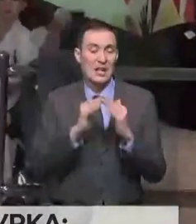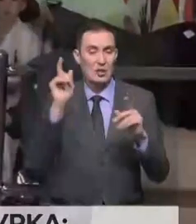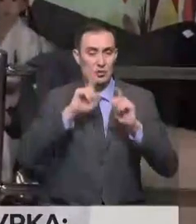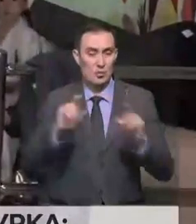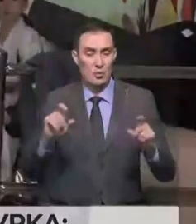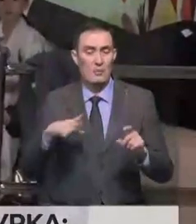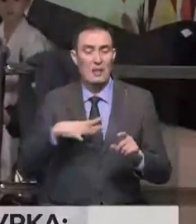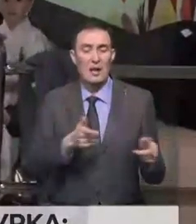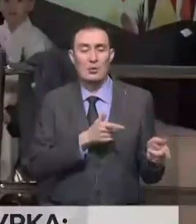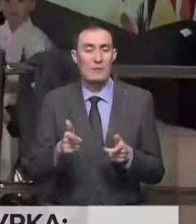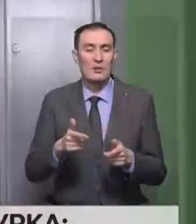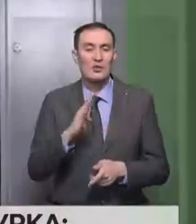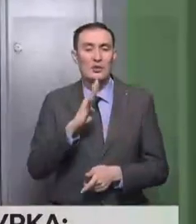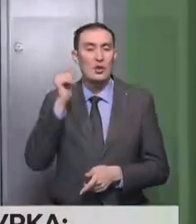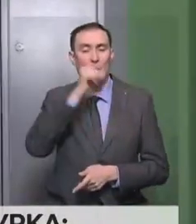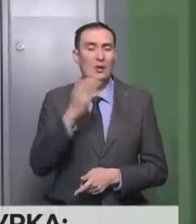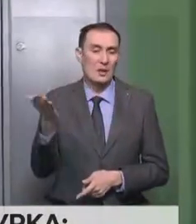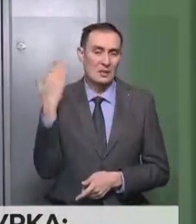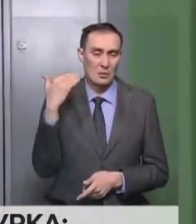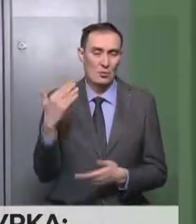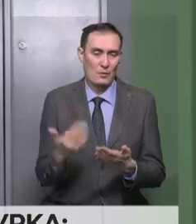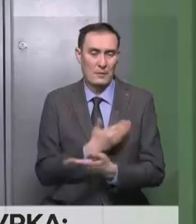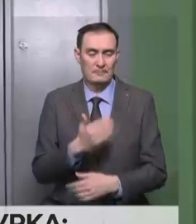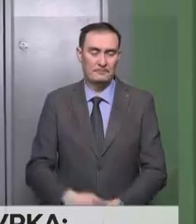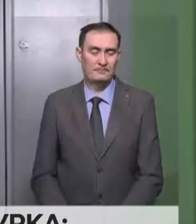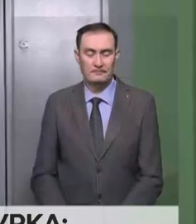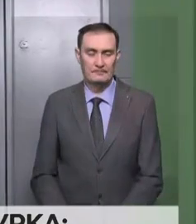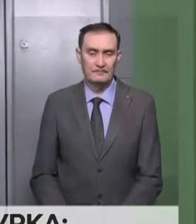школы ввели в эксплуатацию 4 года назад.